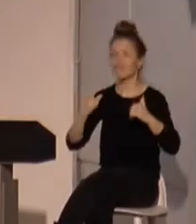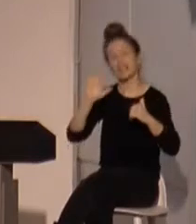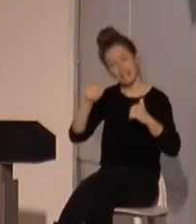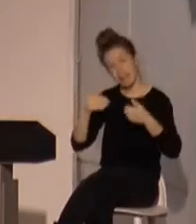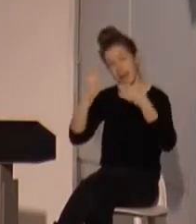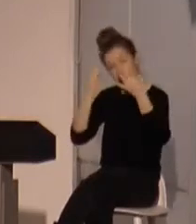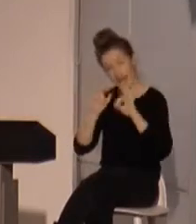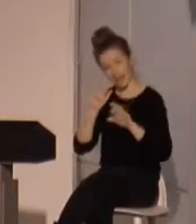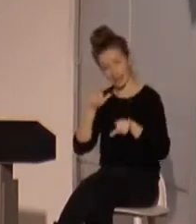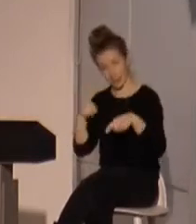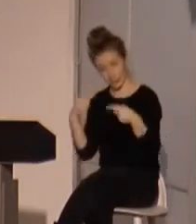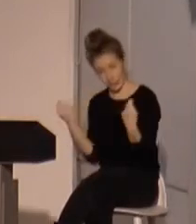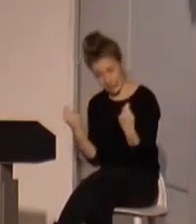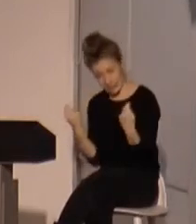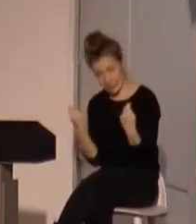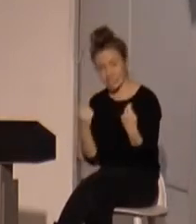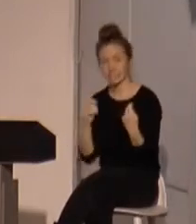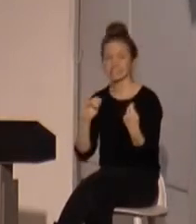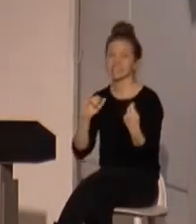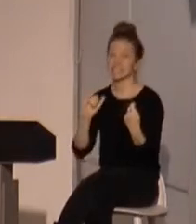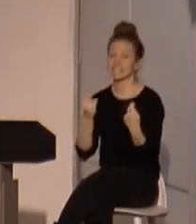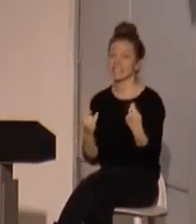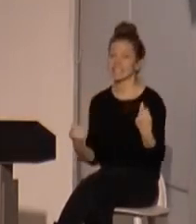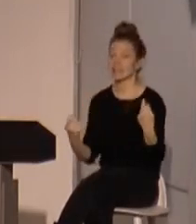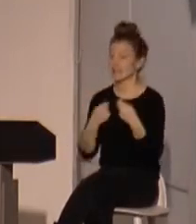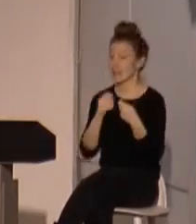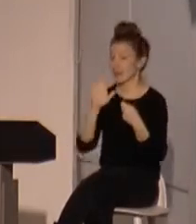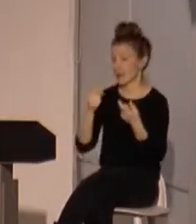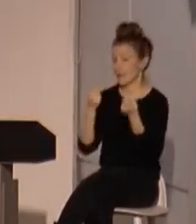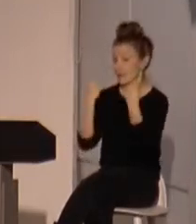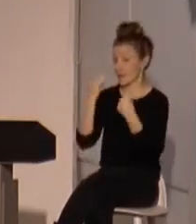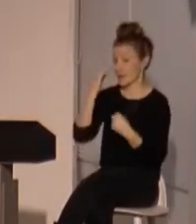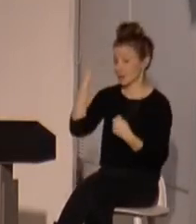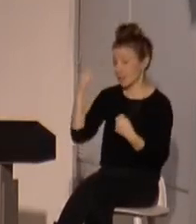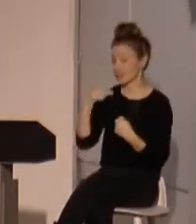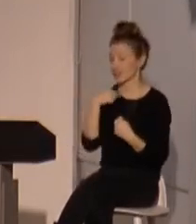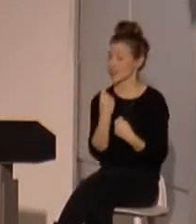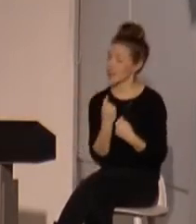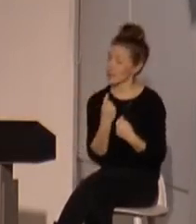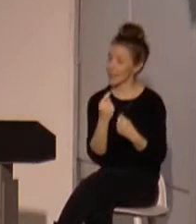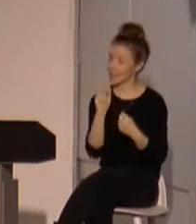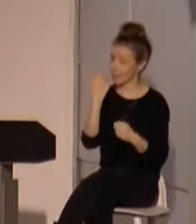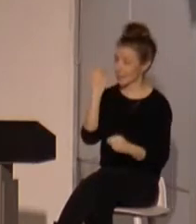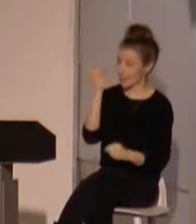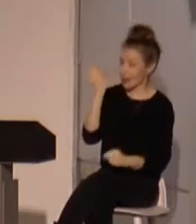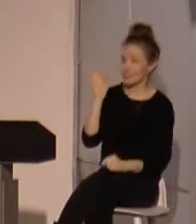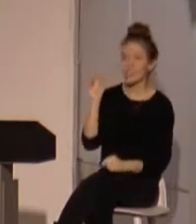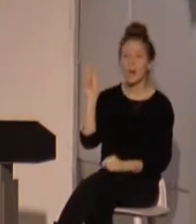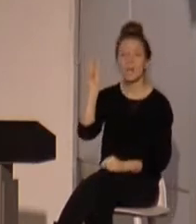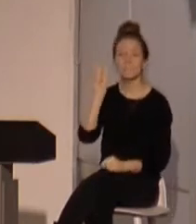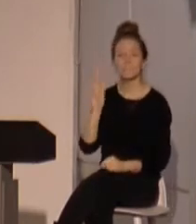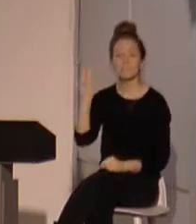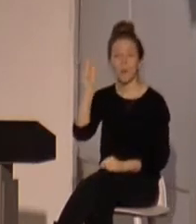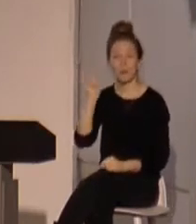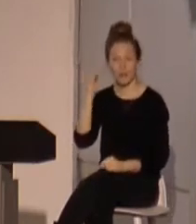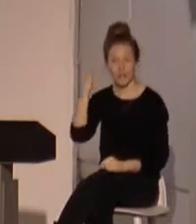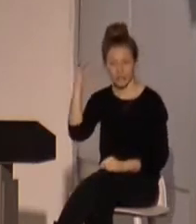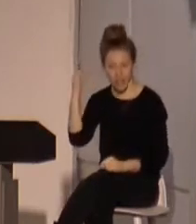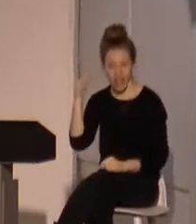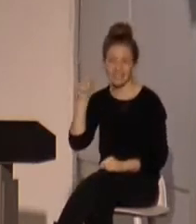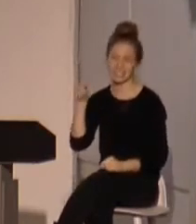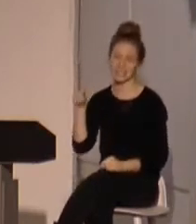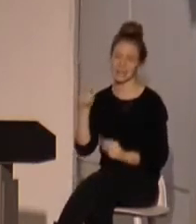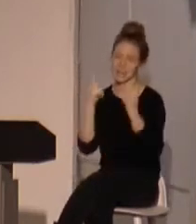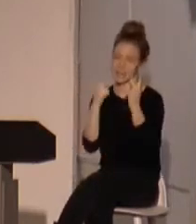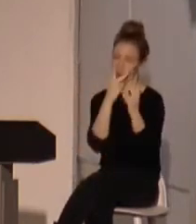תרבותית, זה גם כן מתחבר לפורנו השראה, שאני רק אומרת בכוכבית קטנה. פורנו השראה זה המקום שבעיקר אנחנו רואים